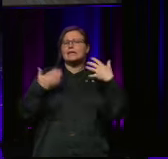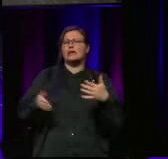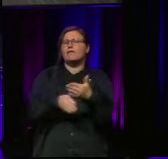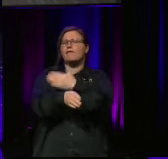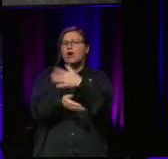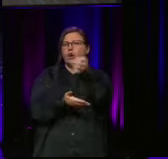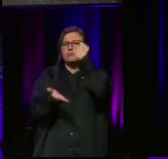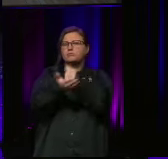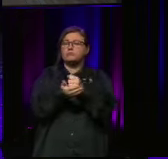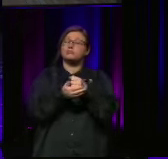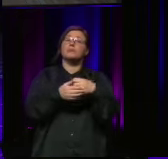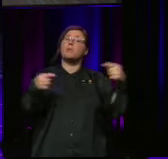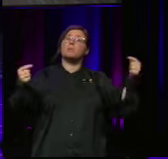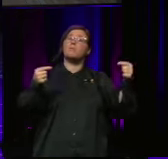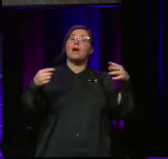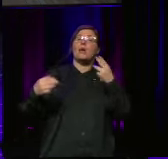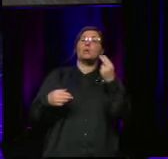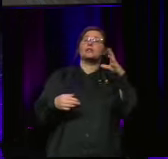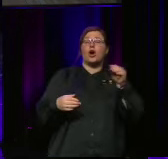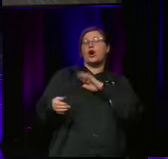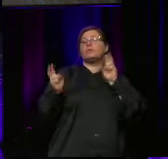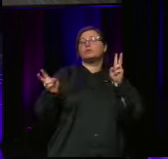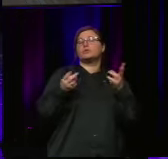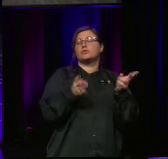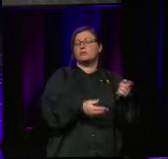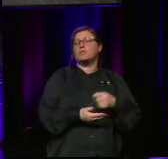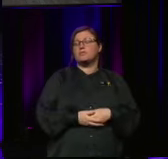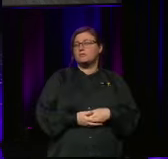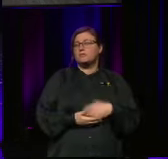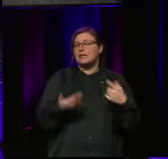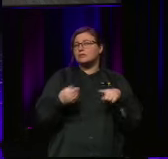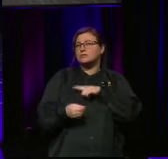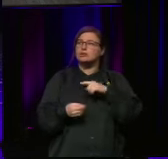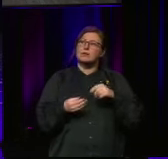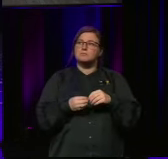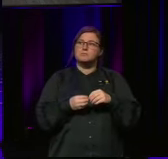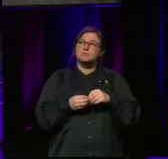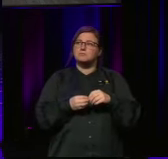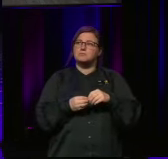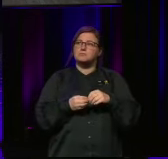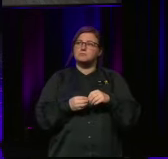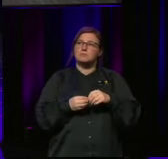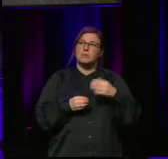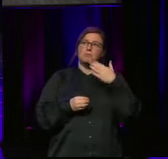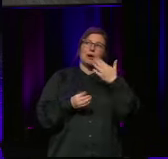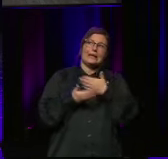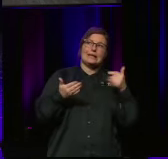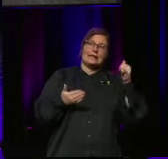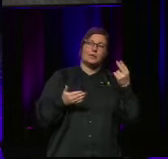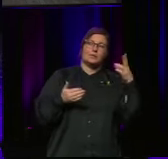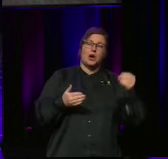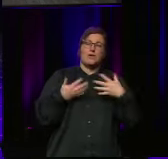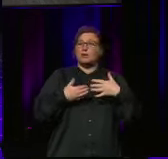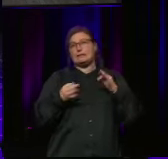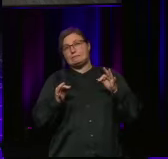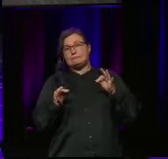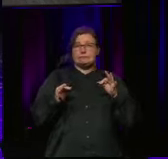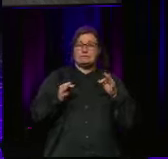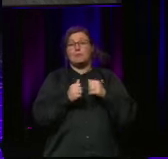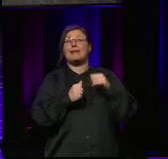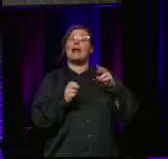lite om USA. Där har man ganska mycket sådant. Och det är mycket som är inte är så bra kanske i USA och inte fungerar så bra för tillfället. Men just det är